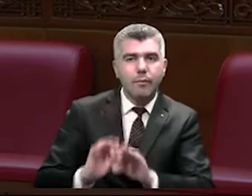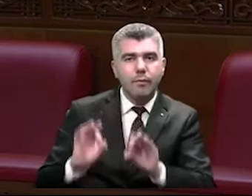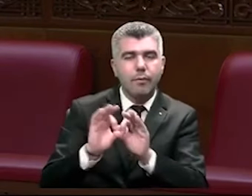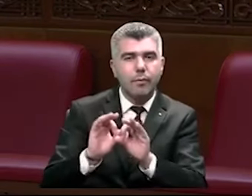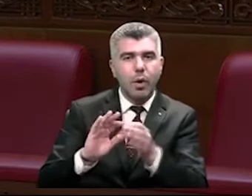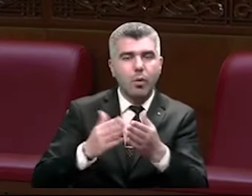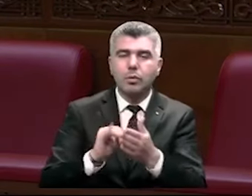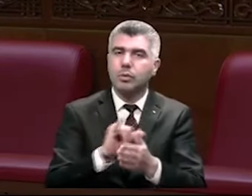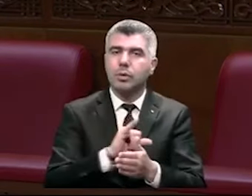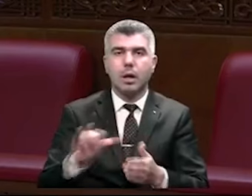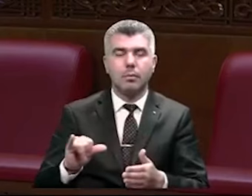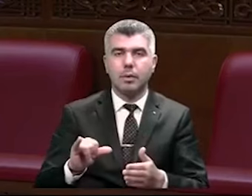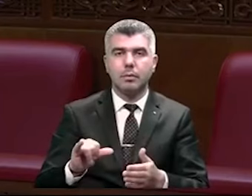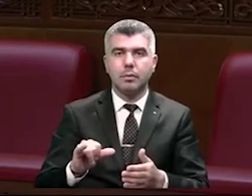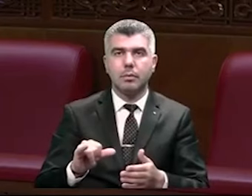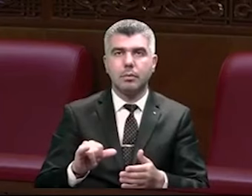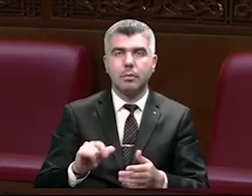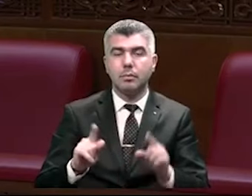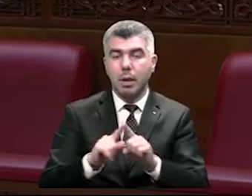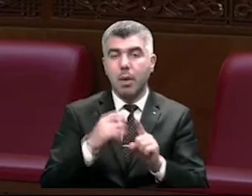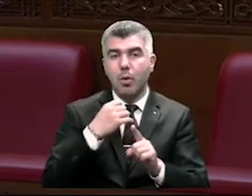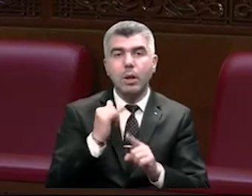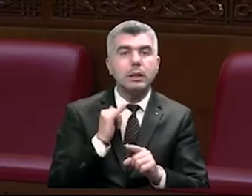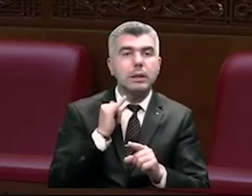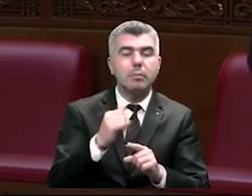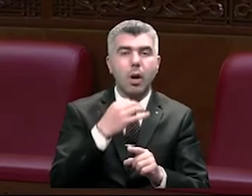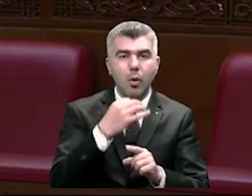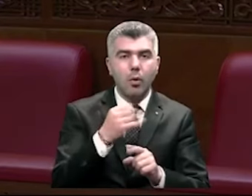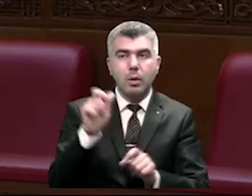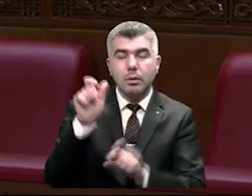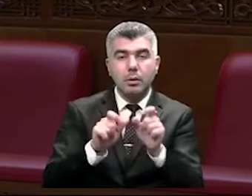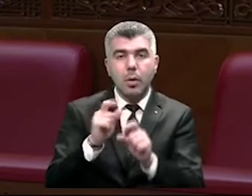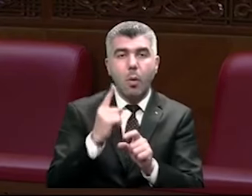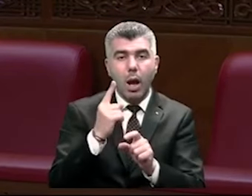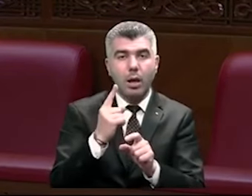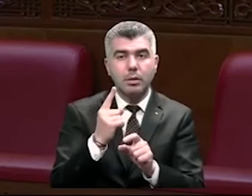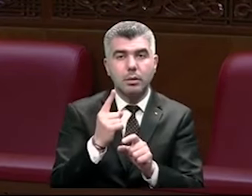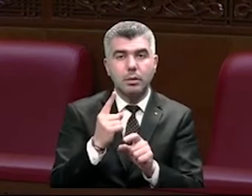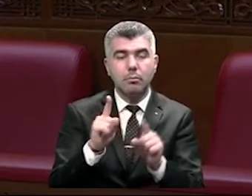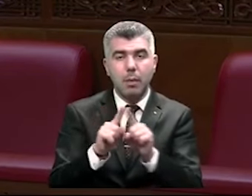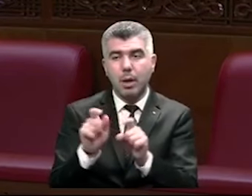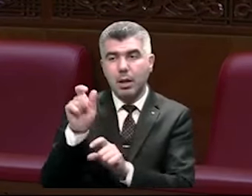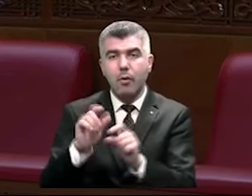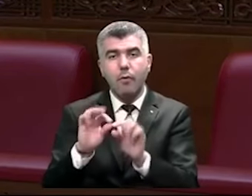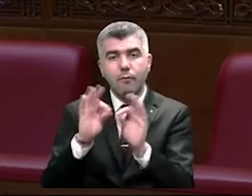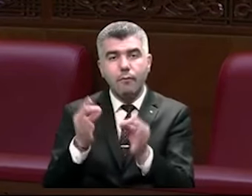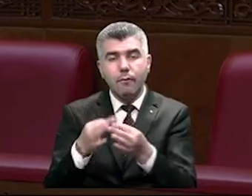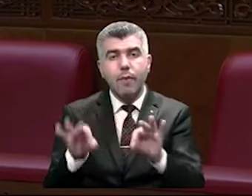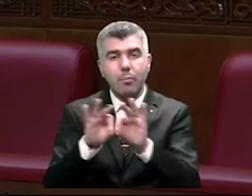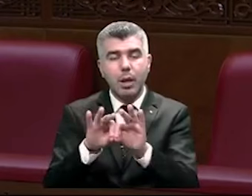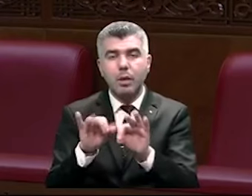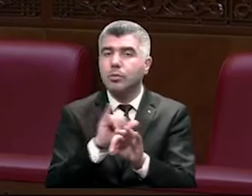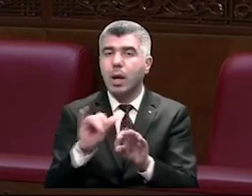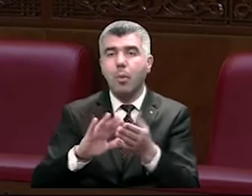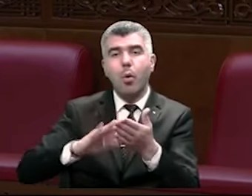ه هذا الضياع را ماشي ر انا كنقول لكم ديما كنقول راس مال البشري ملي ك يضيع ماكي ضيع غير راسه والعائله دياله يضيع